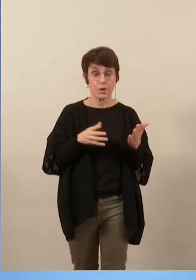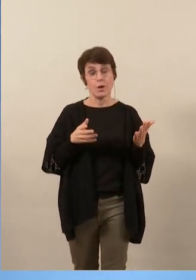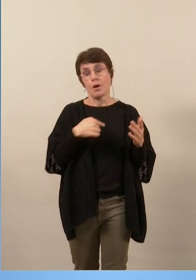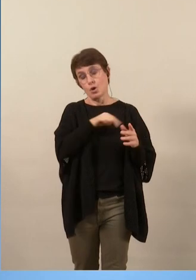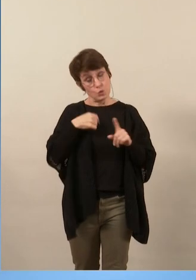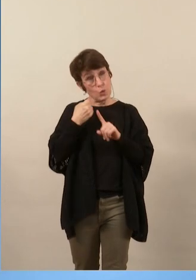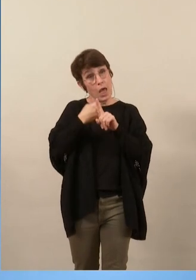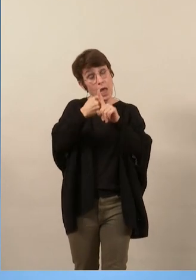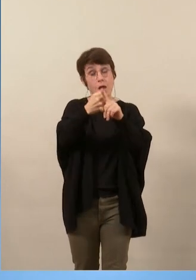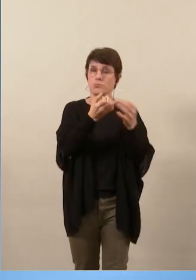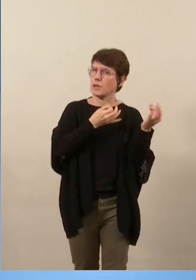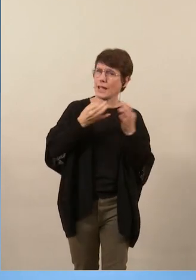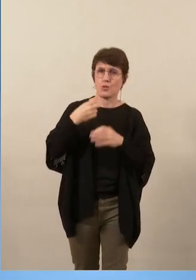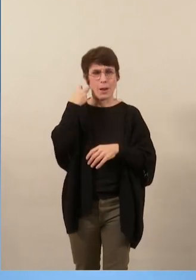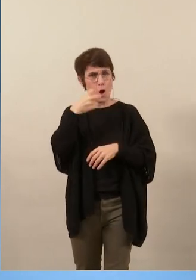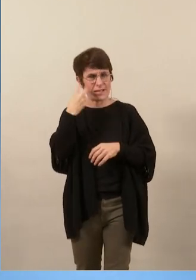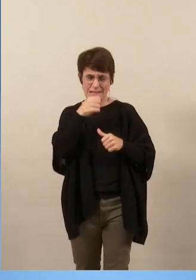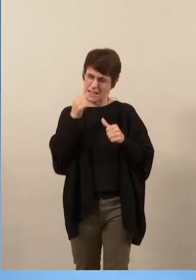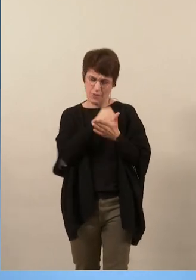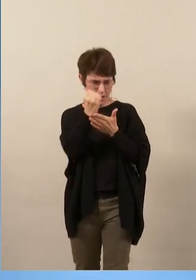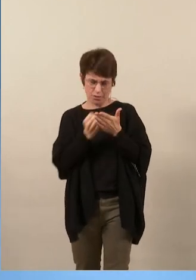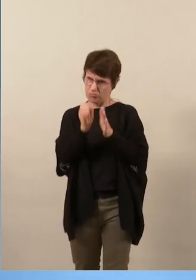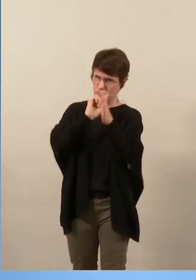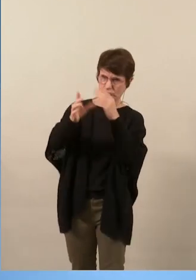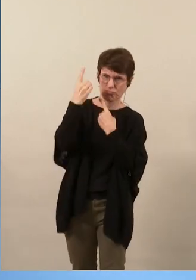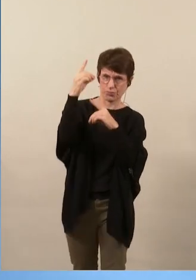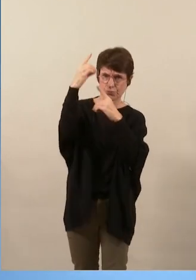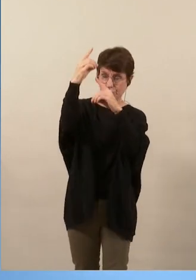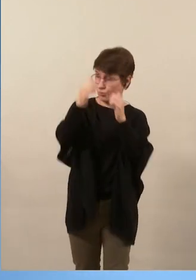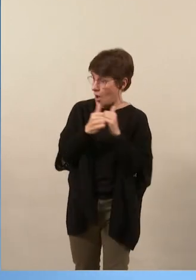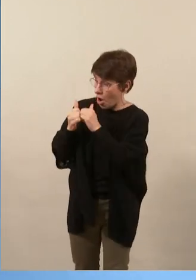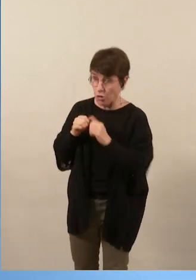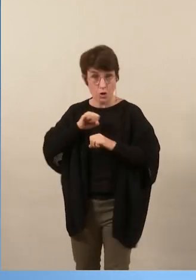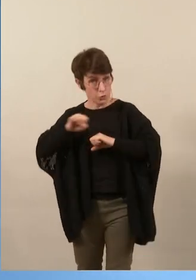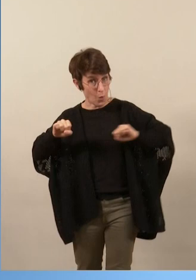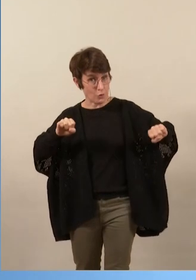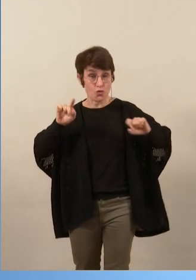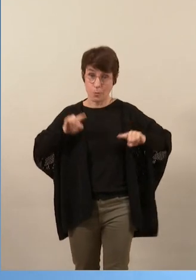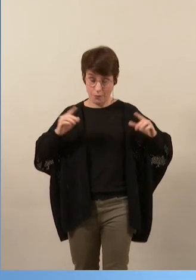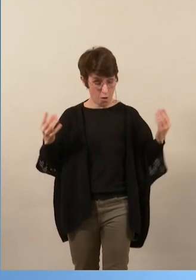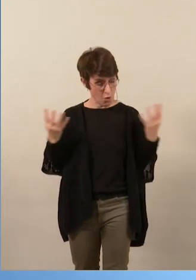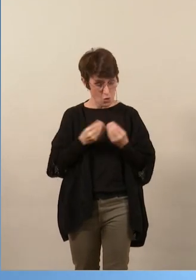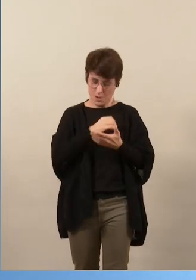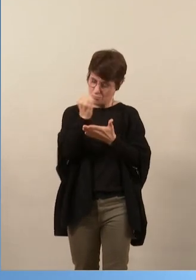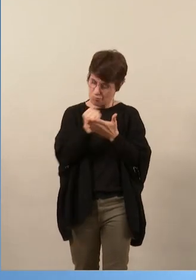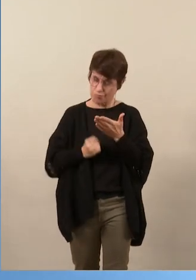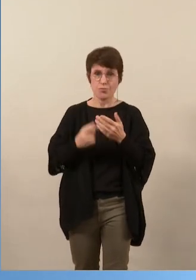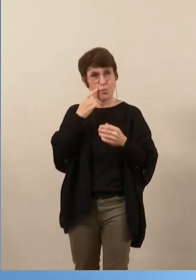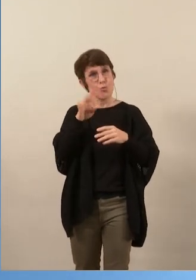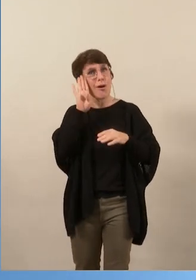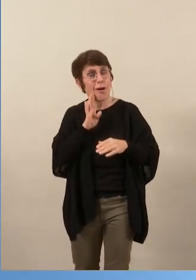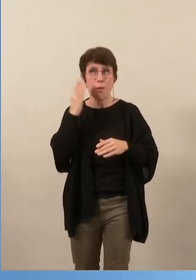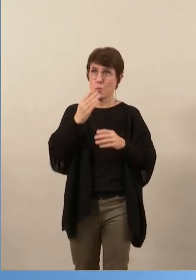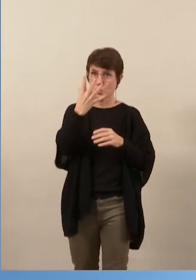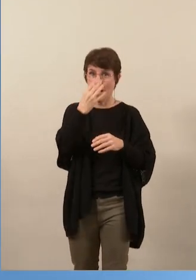chaque fois pour nous écrivons à la SNCF nous avons fait d'ailleurs parfois des des courriers communs parce que nous pensons que il faut pouvoir faire une journée de travail complète